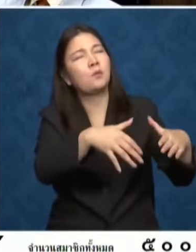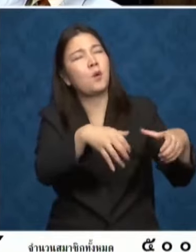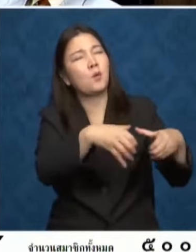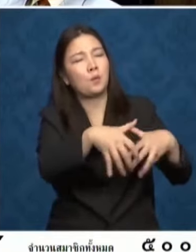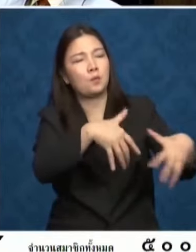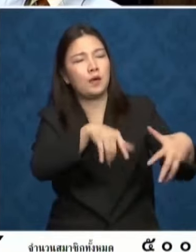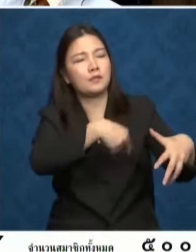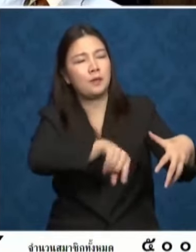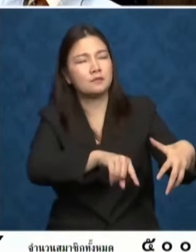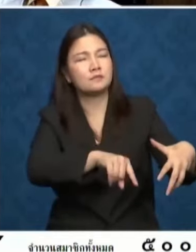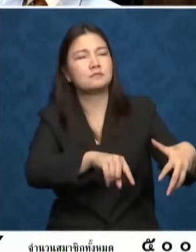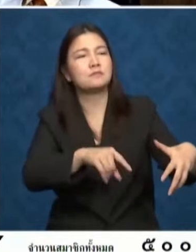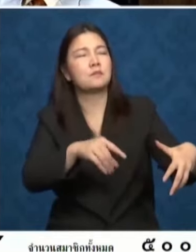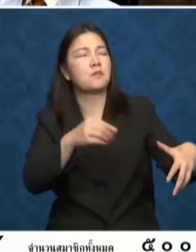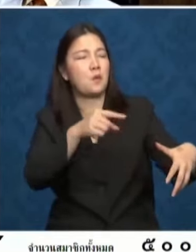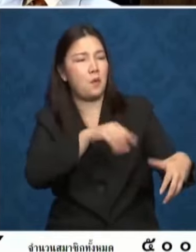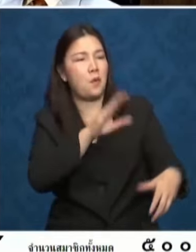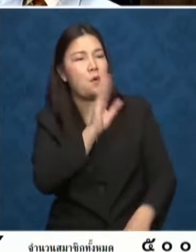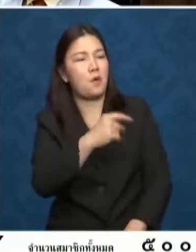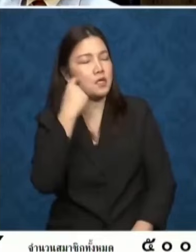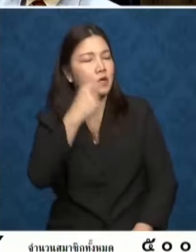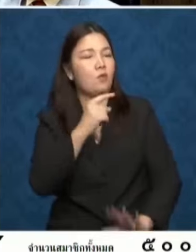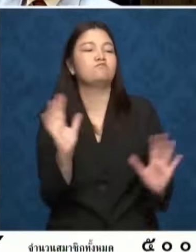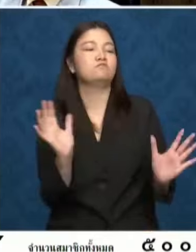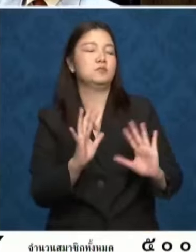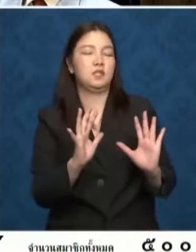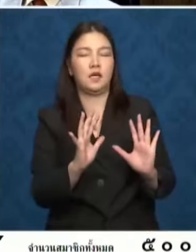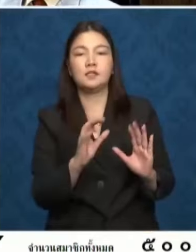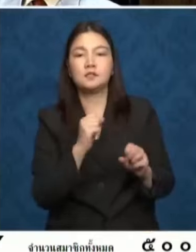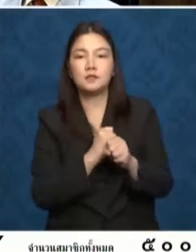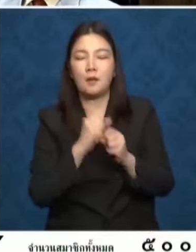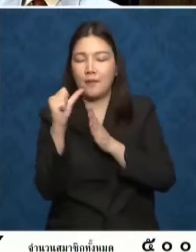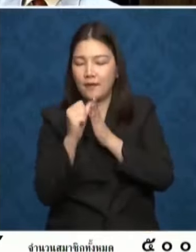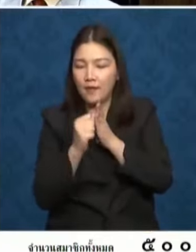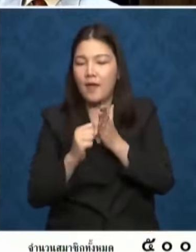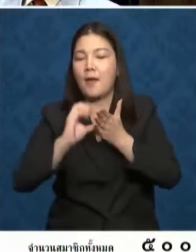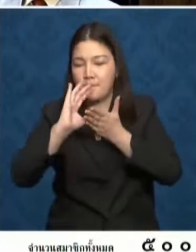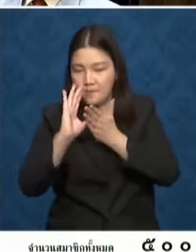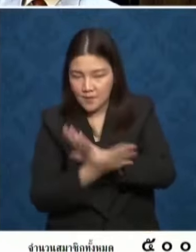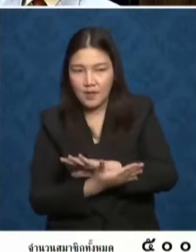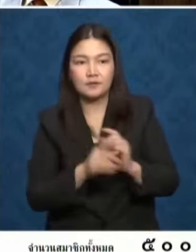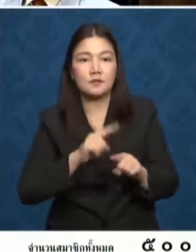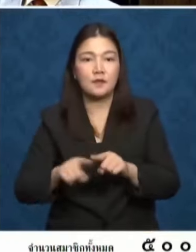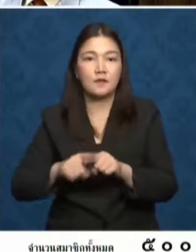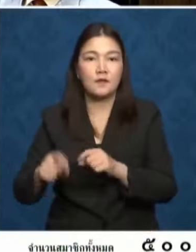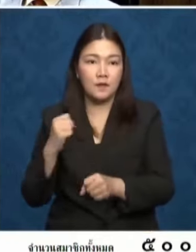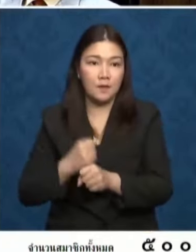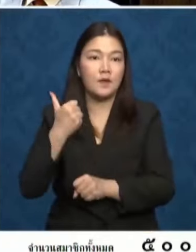ลบเป็นสิ่งที่ถูกประกอบสร้างขึ้นมาแล้วก็ตอกย้ำเข้าไปมันไม่ได้เป็นความจริงอย่างนั้นเสียทั้ง